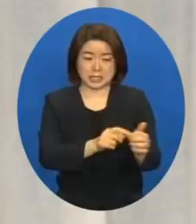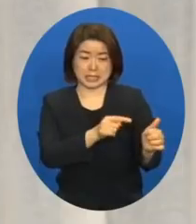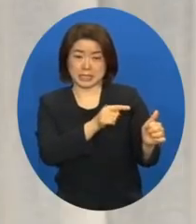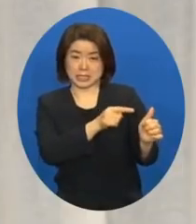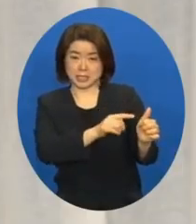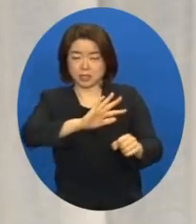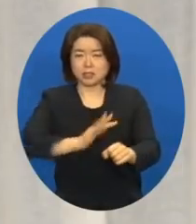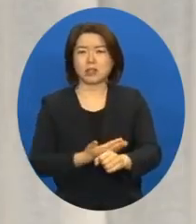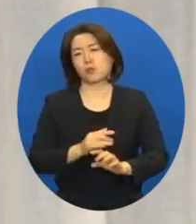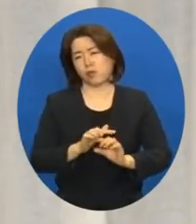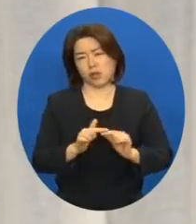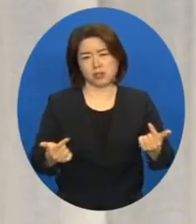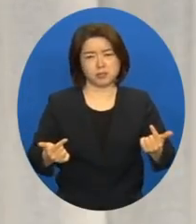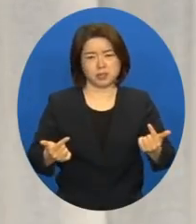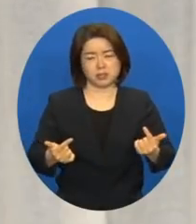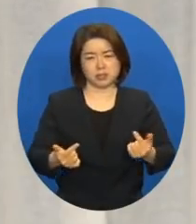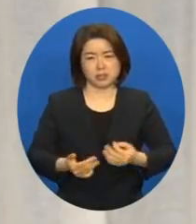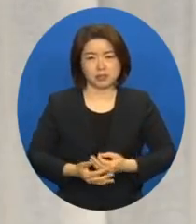잘못이 아닙니다.